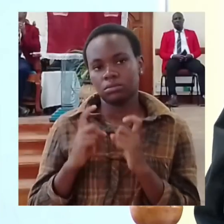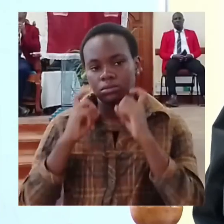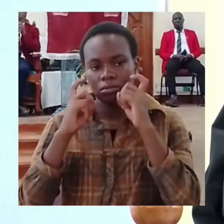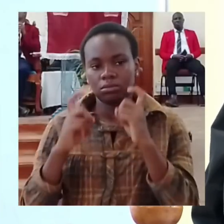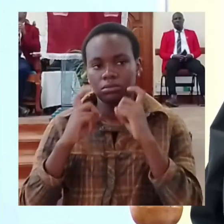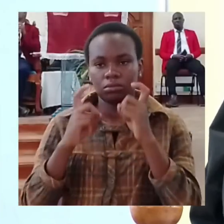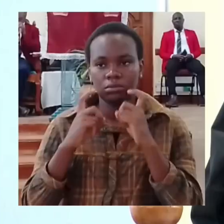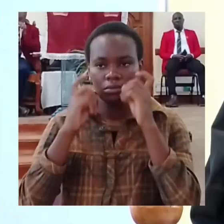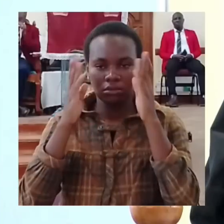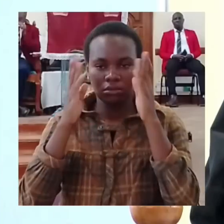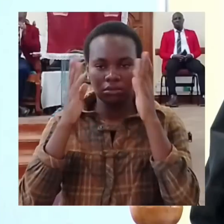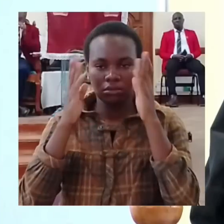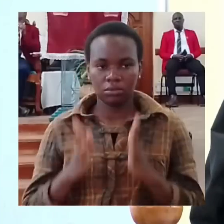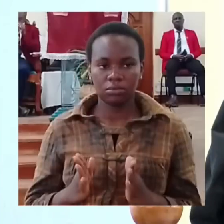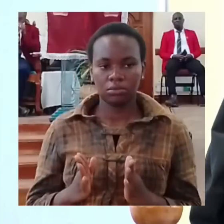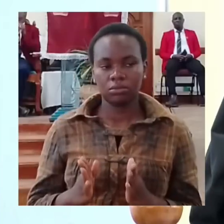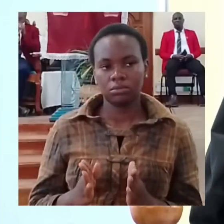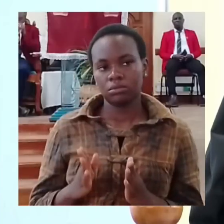Ndimwihio na